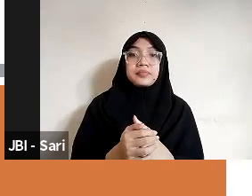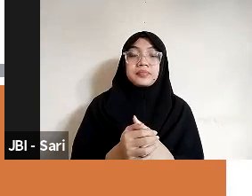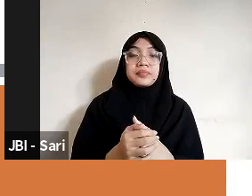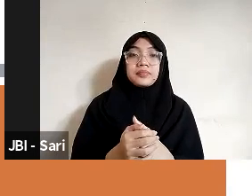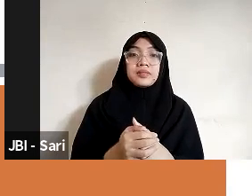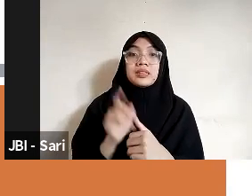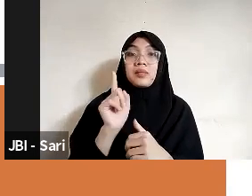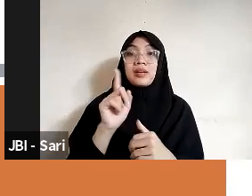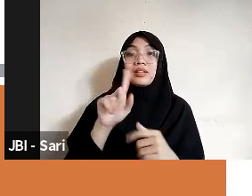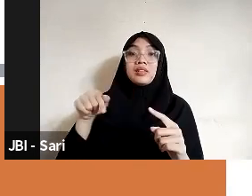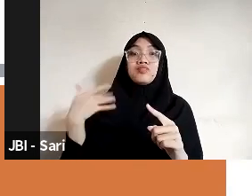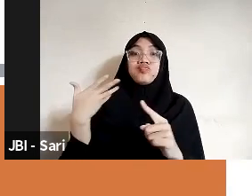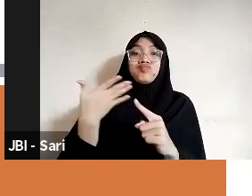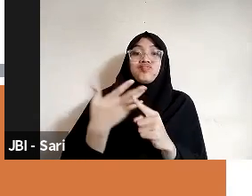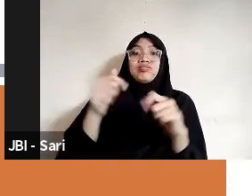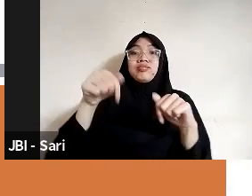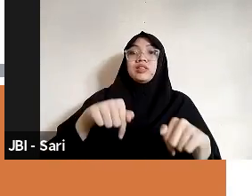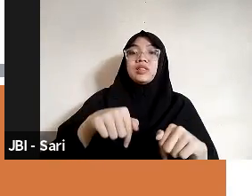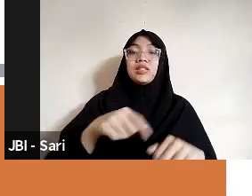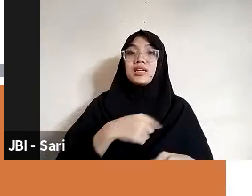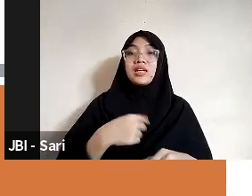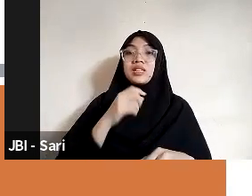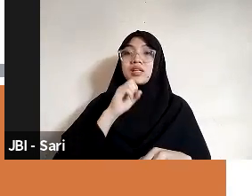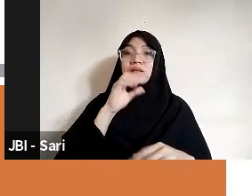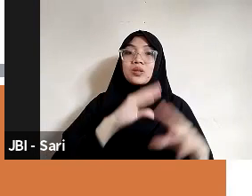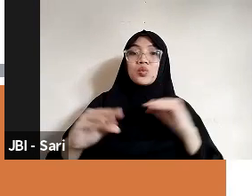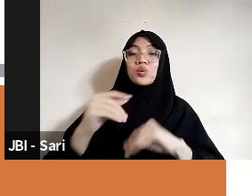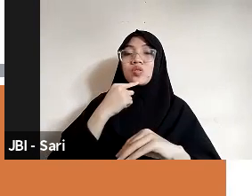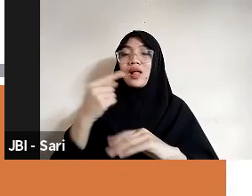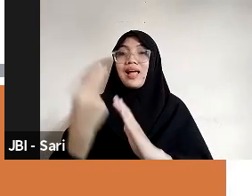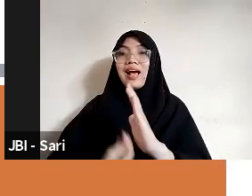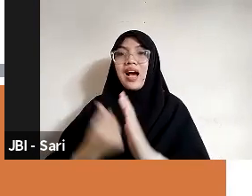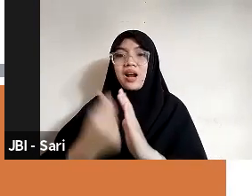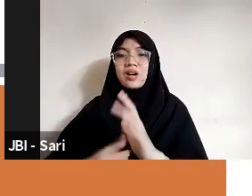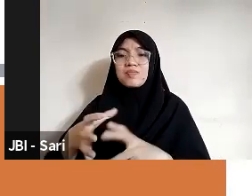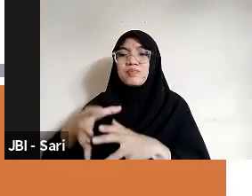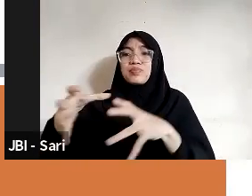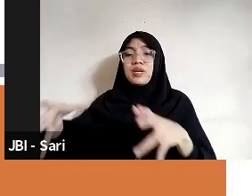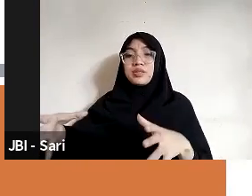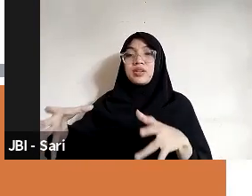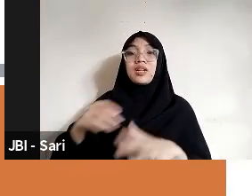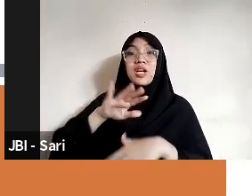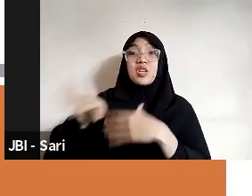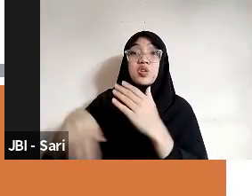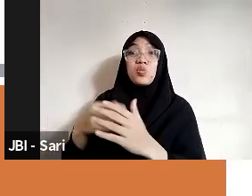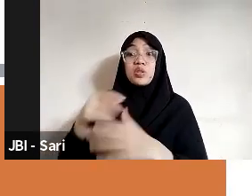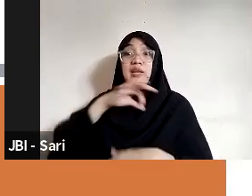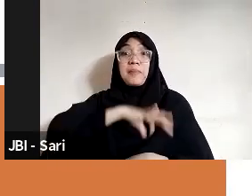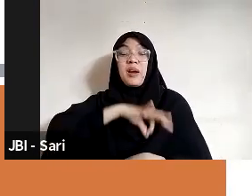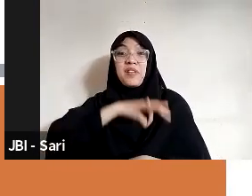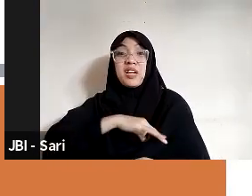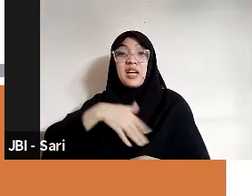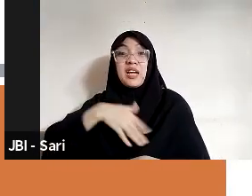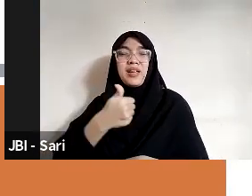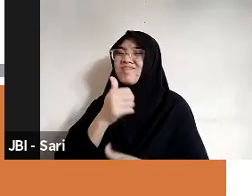sampai sekarang kita bicara anggaran yang ada banyak sekali itu tidak semuanya juga sudah dimanfaatkan dengan baik